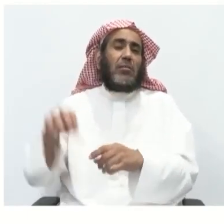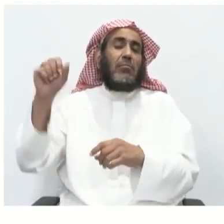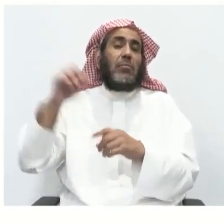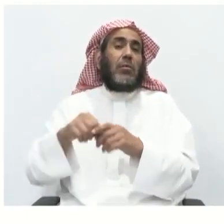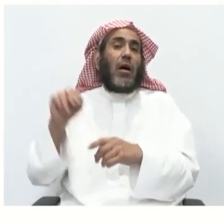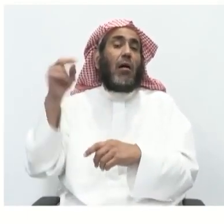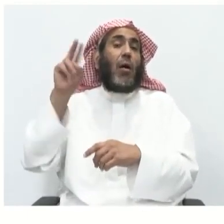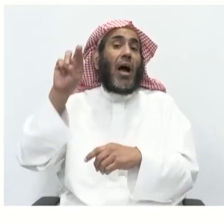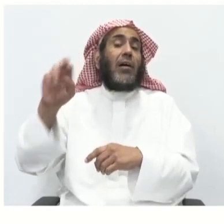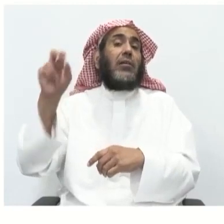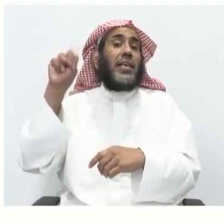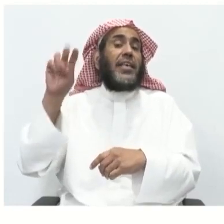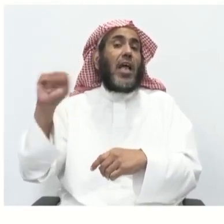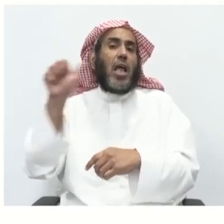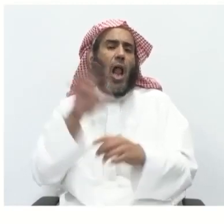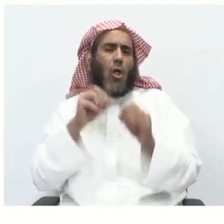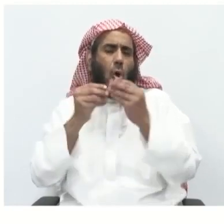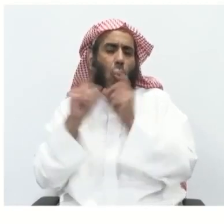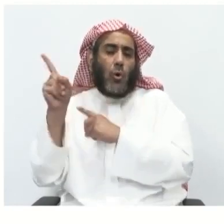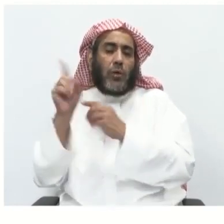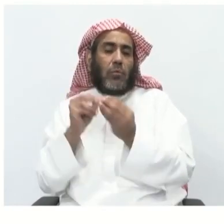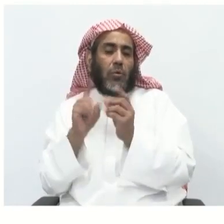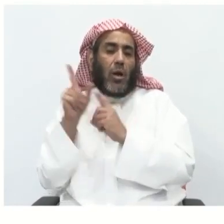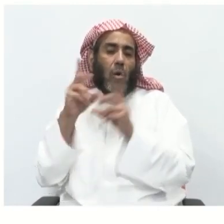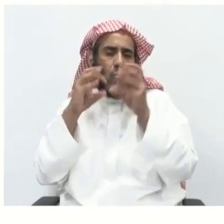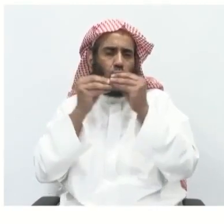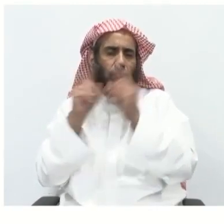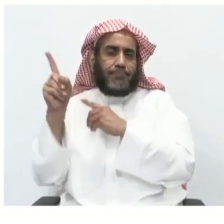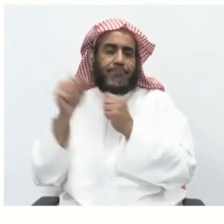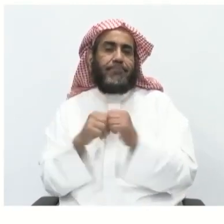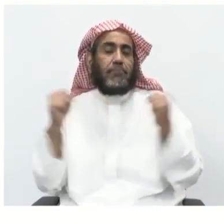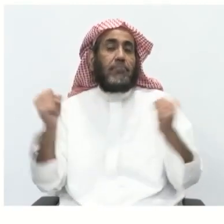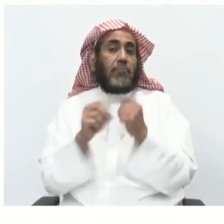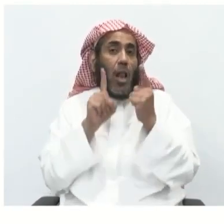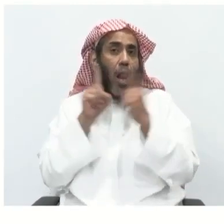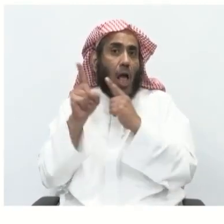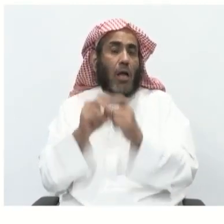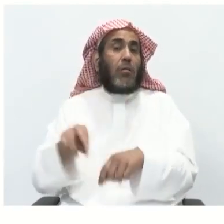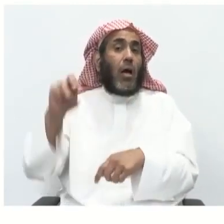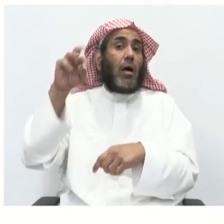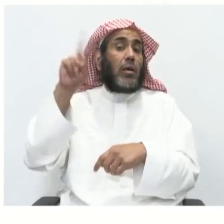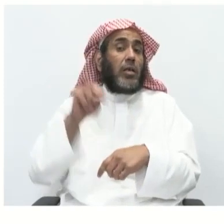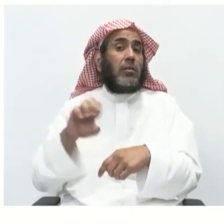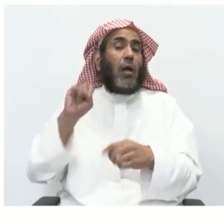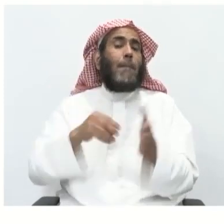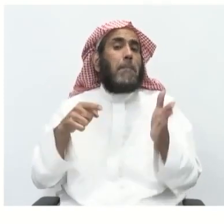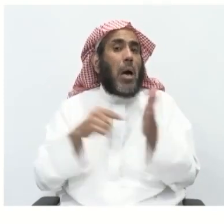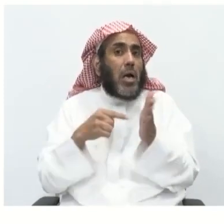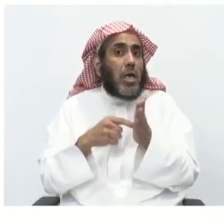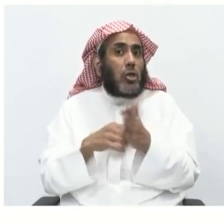ونلاحظ نشاطها انظر للون هنا وانظر للون هنا لاحظ كذلك ار ان اي مركزي